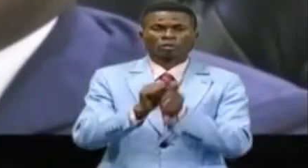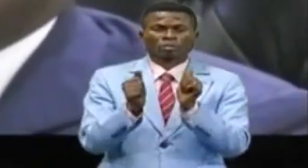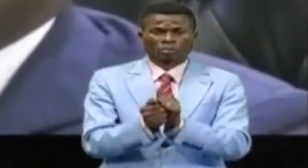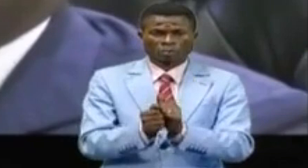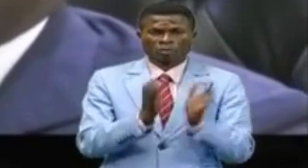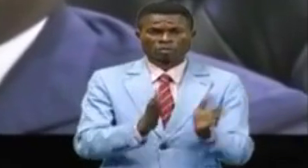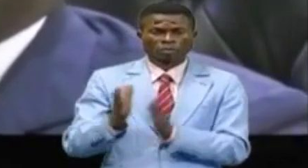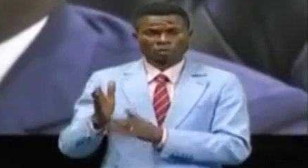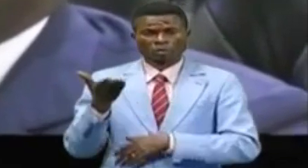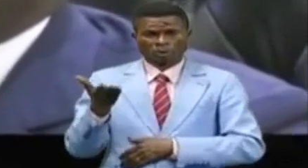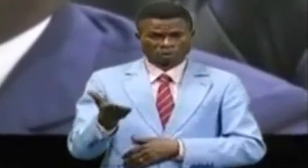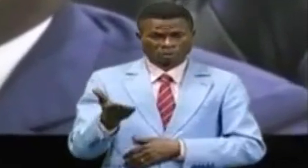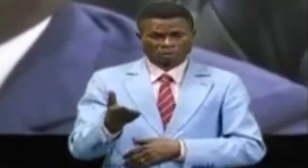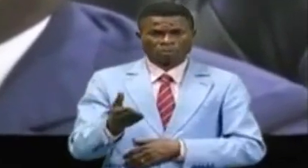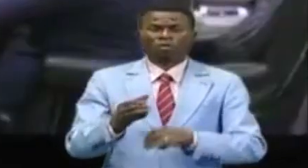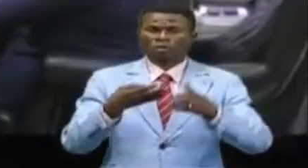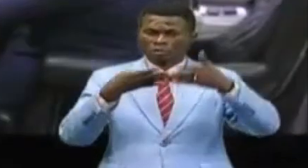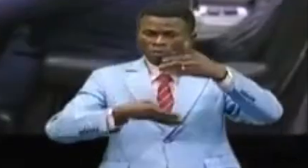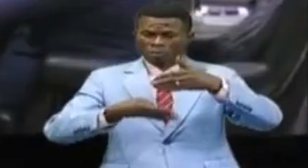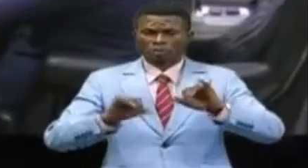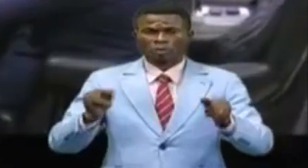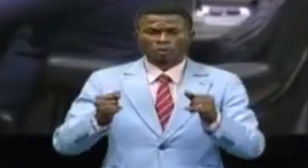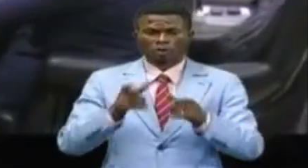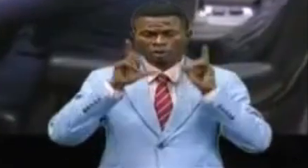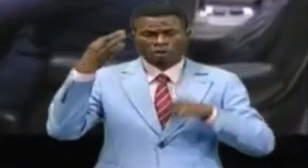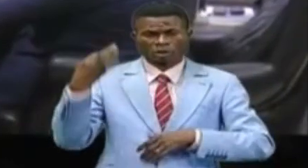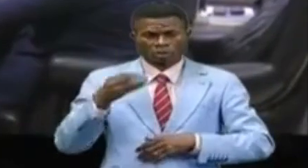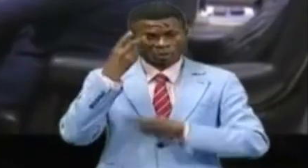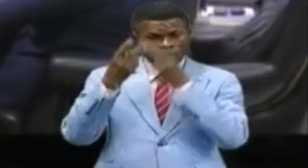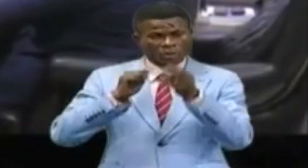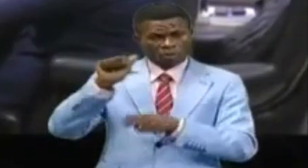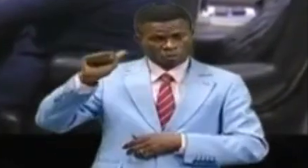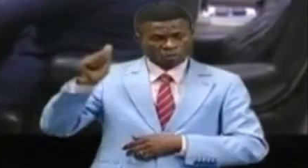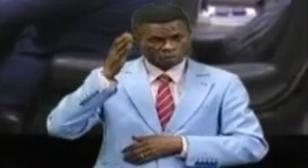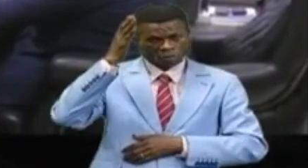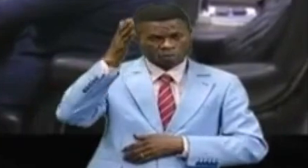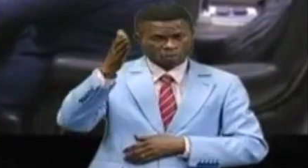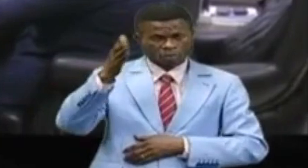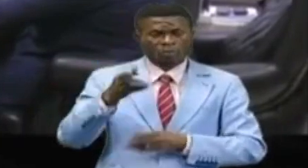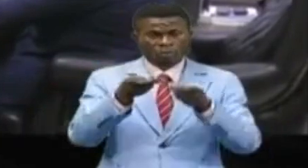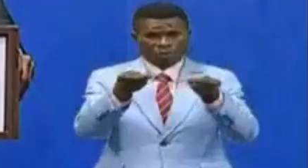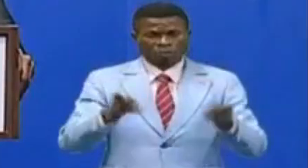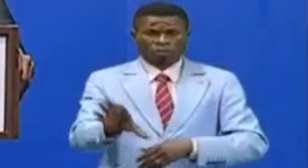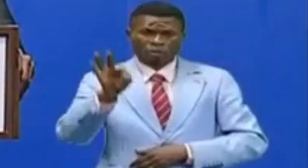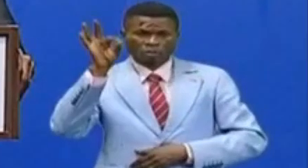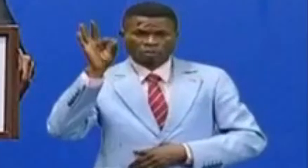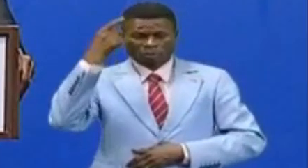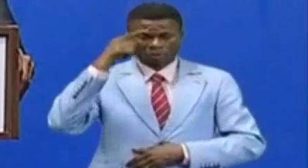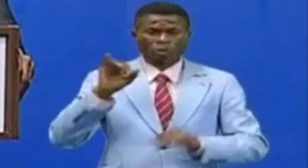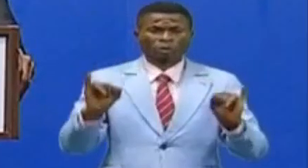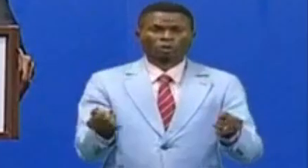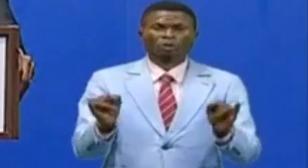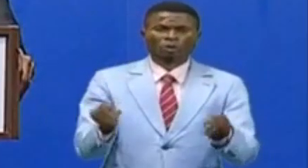des préparatifs de cet important événement. Il visitera lui-même à cet effet les sites sélectionnés pour la tenue des